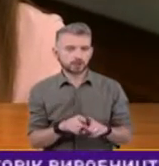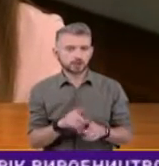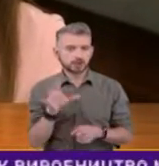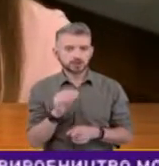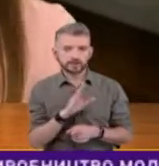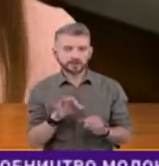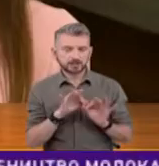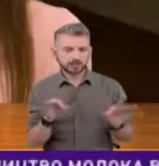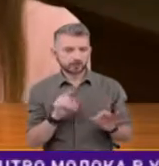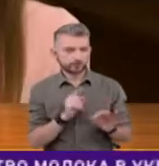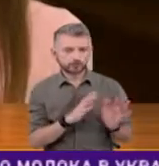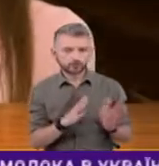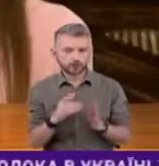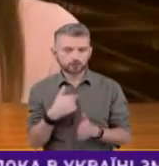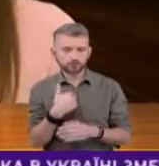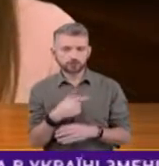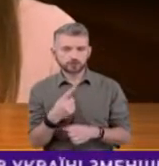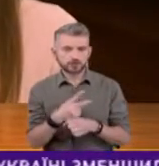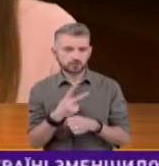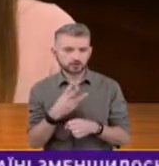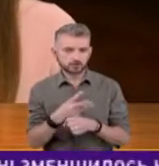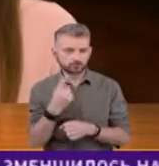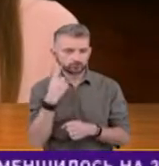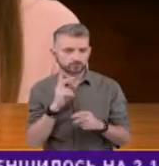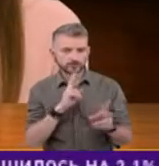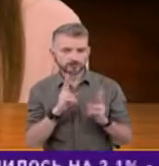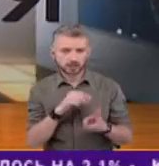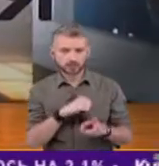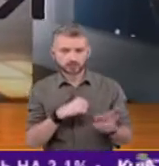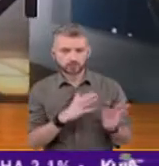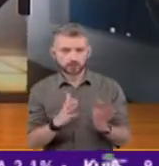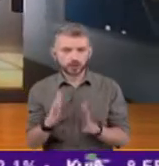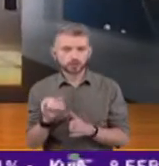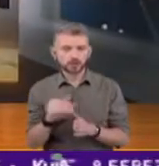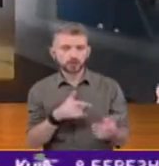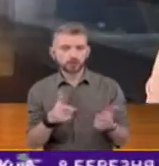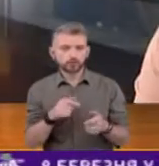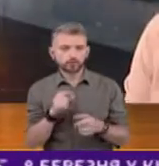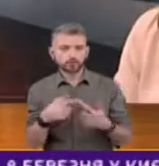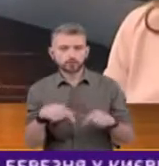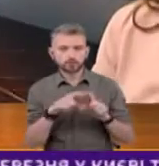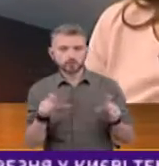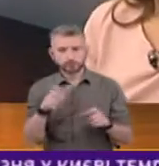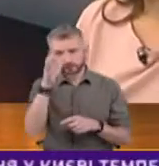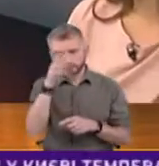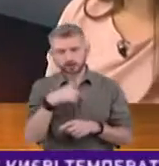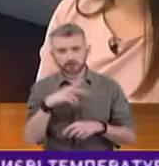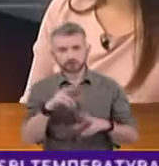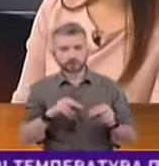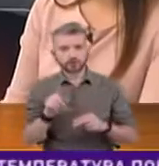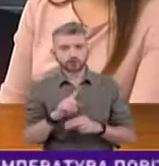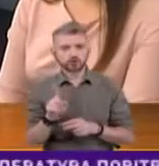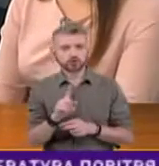все ідеально в цьому порядку. Ми вже не перший раз чуємо і скарги на сам порядок, і готував його департамент освіти. Я сподіваюся,